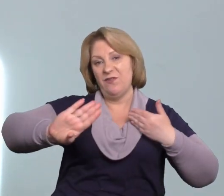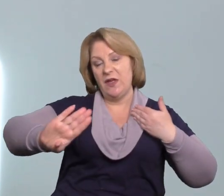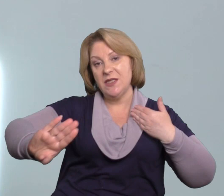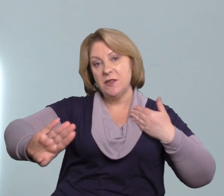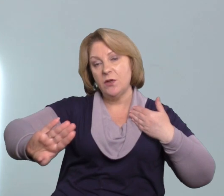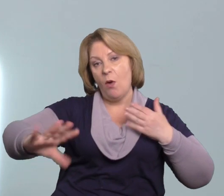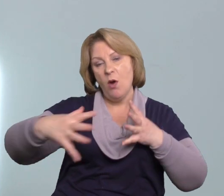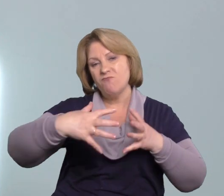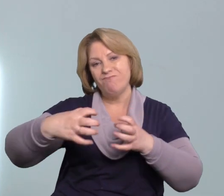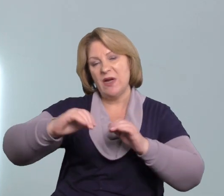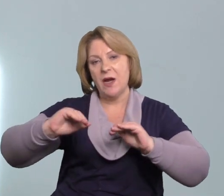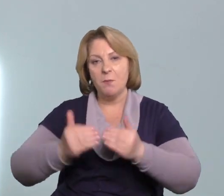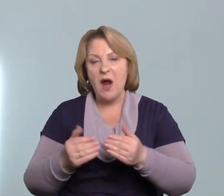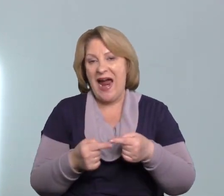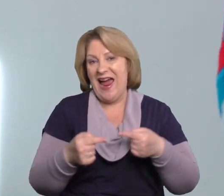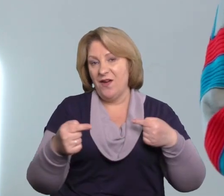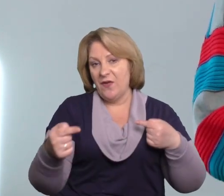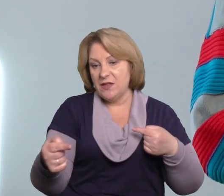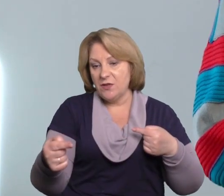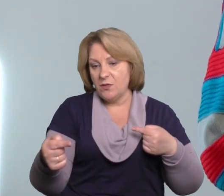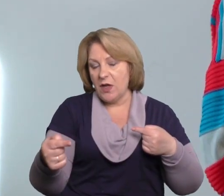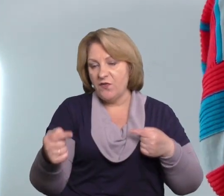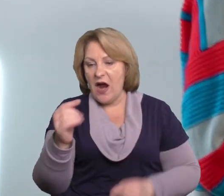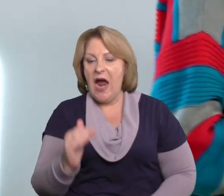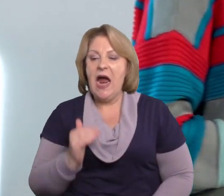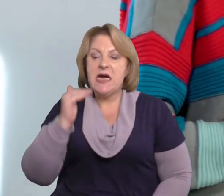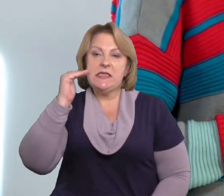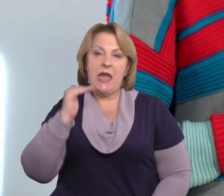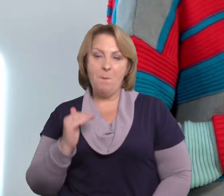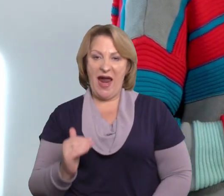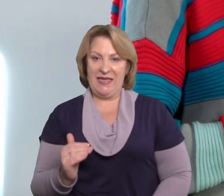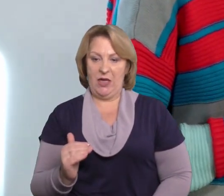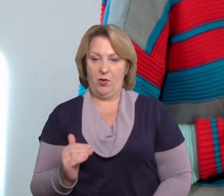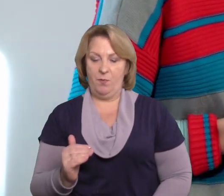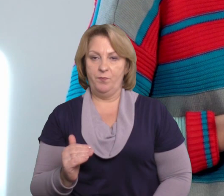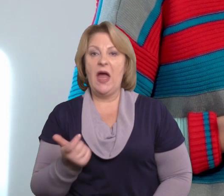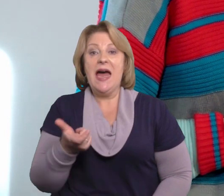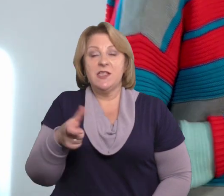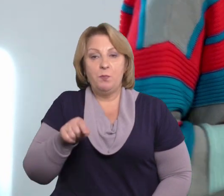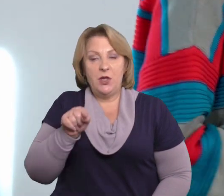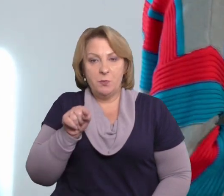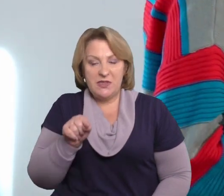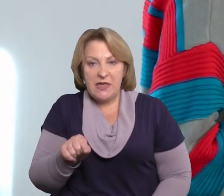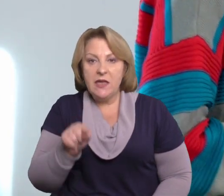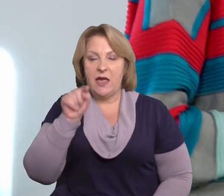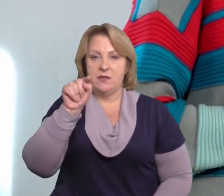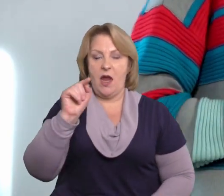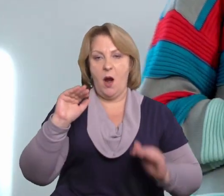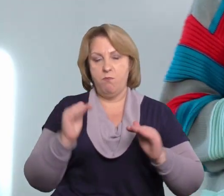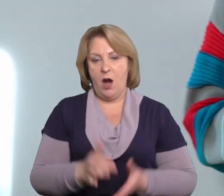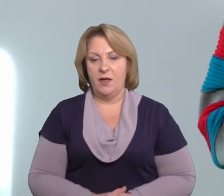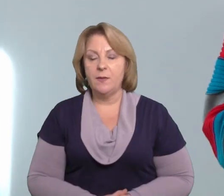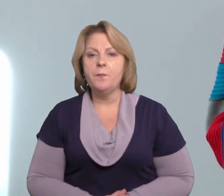Отже, тому відстань я напишу в знаменнику, бо зі збільшенням цієї величини ця має падати.